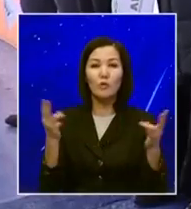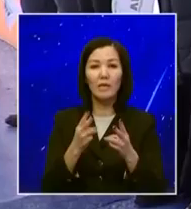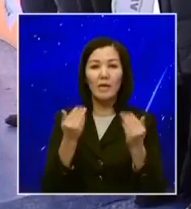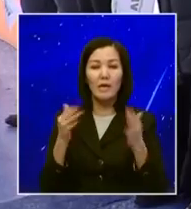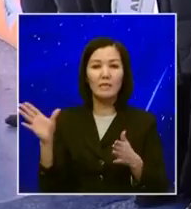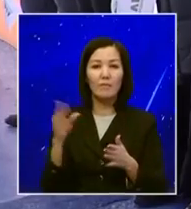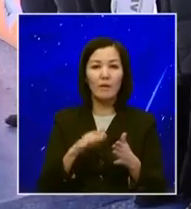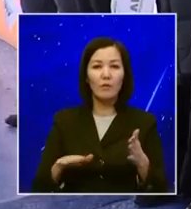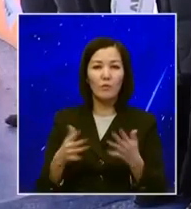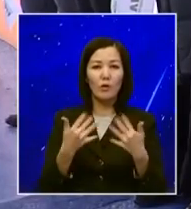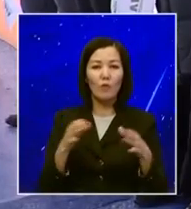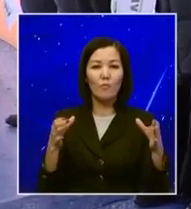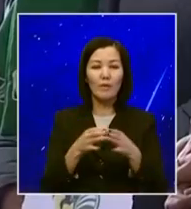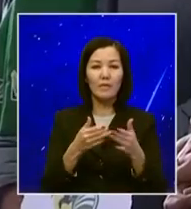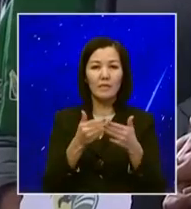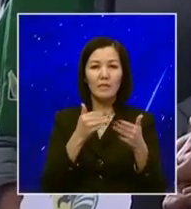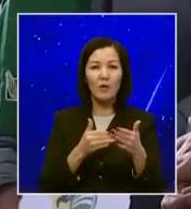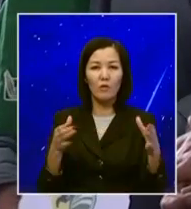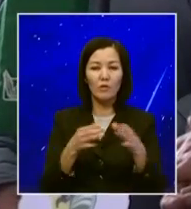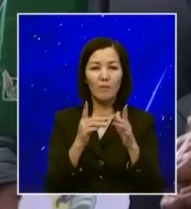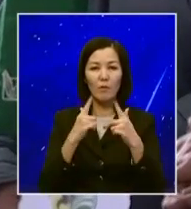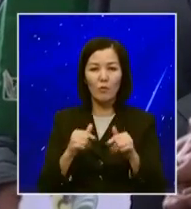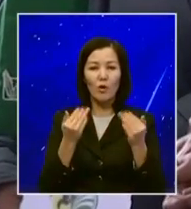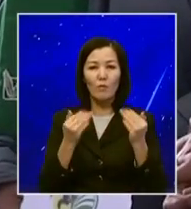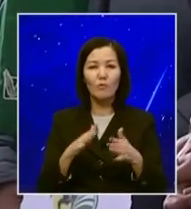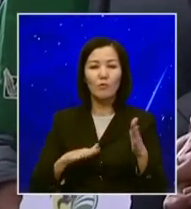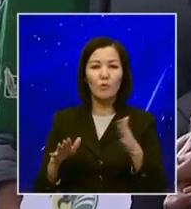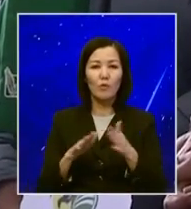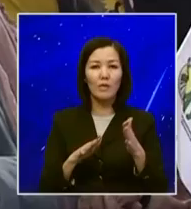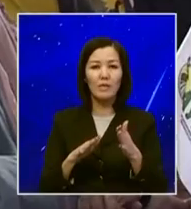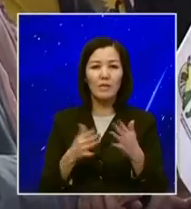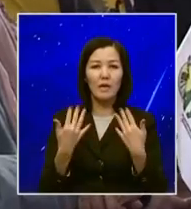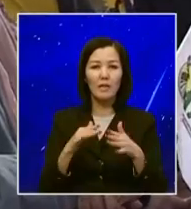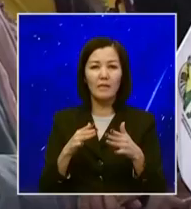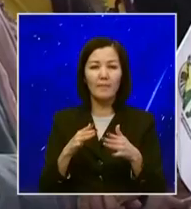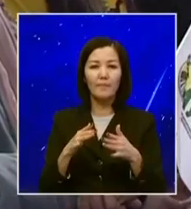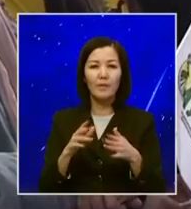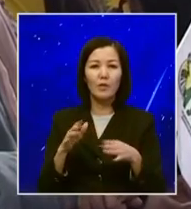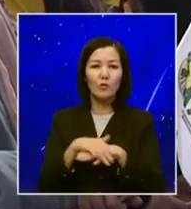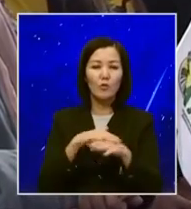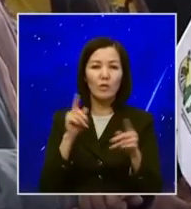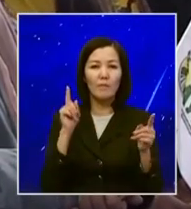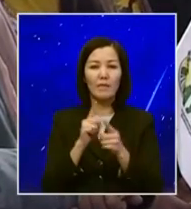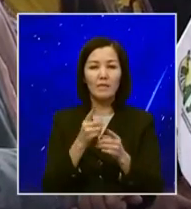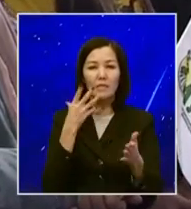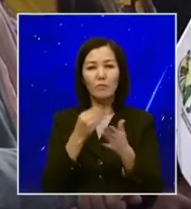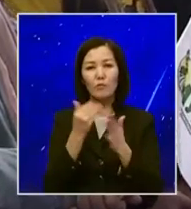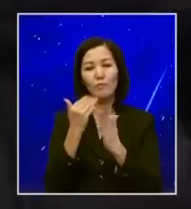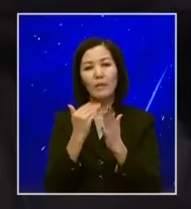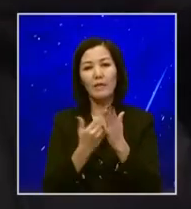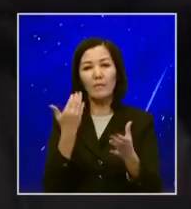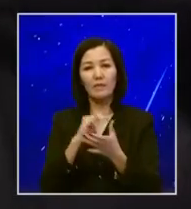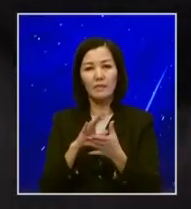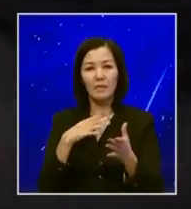Қазір барлық өңірде ауыл партиясының сайлау алды штабы құрылған. Бүгінде өкілдері аймақтардағы елді мекендерді аралап, тұрғындармен жүздесіп,